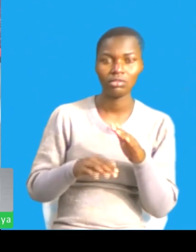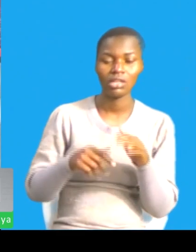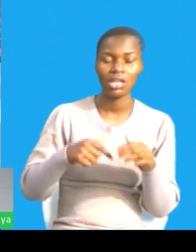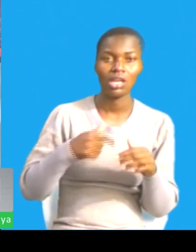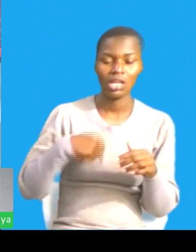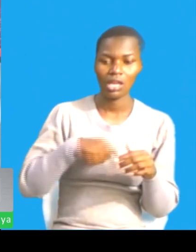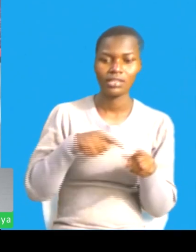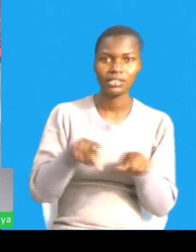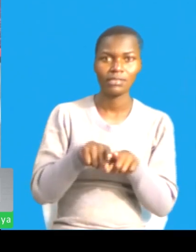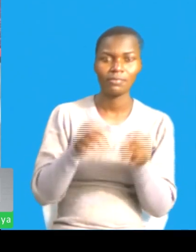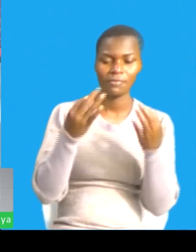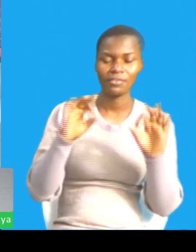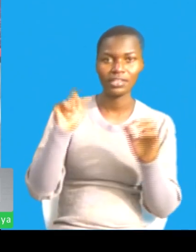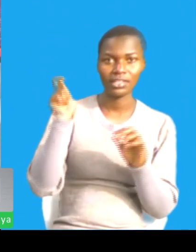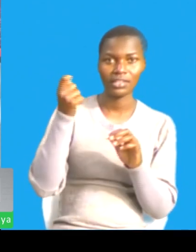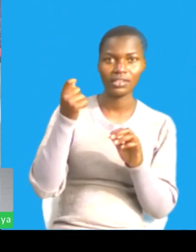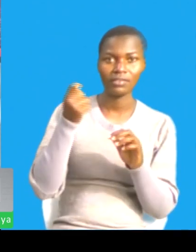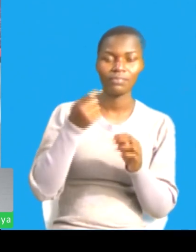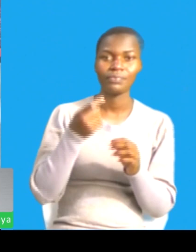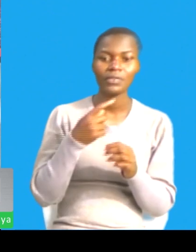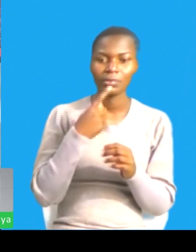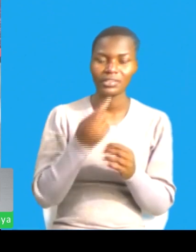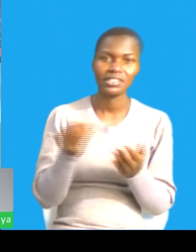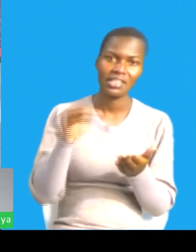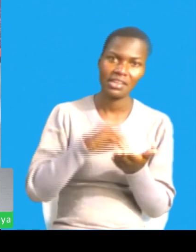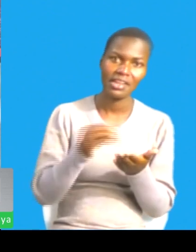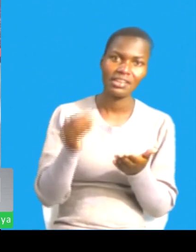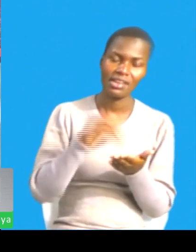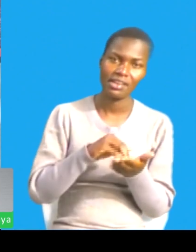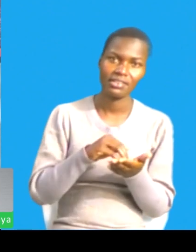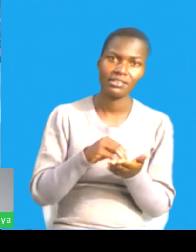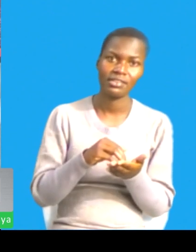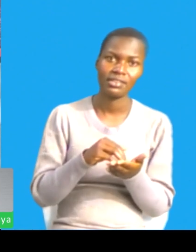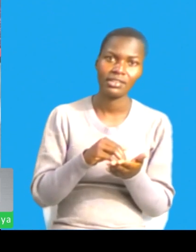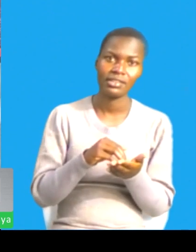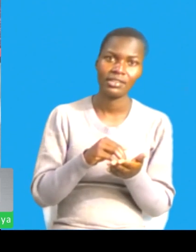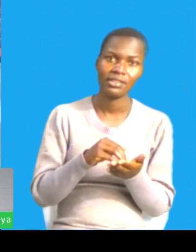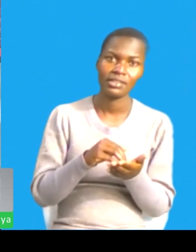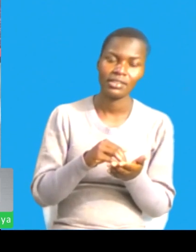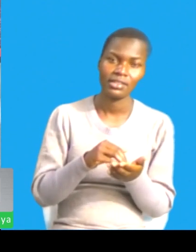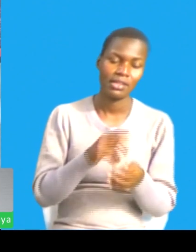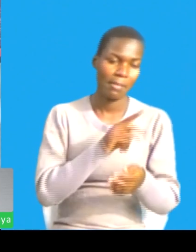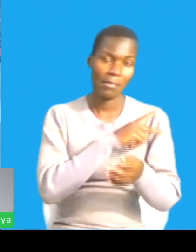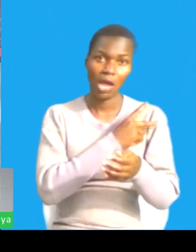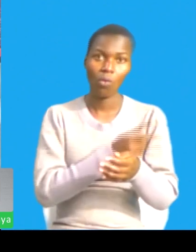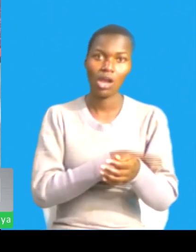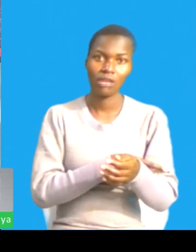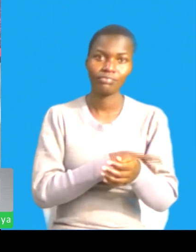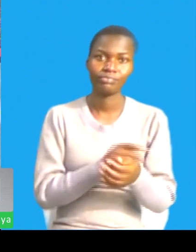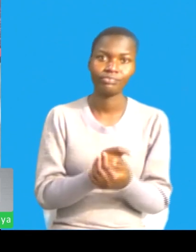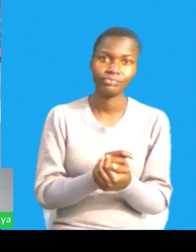tunasema ongezea kwa hizo vifaa. Weka vifaa kama mambo ya power, toa taxes kwa